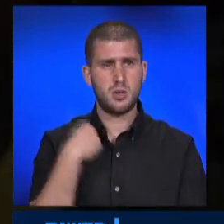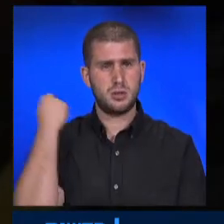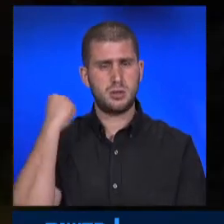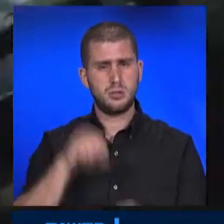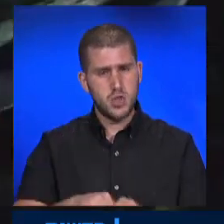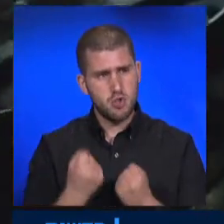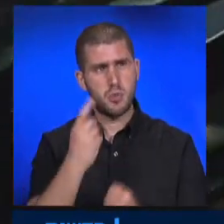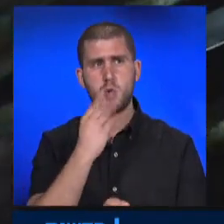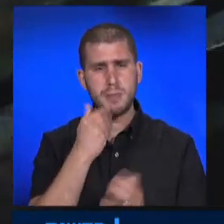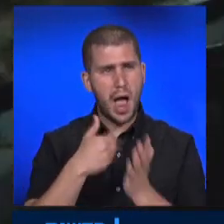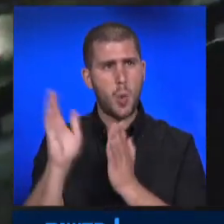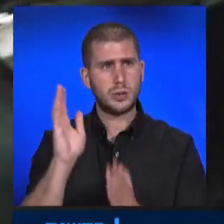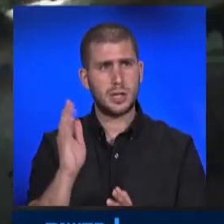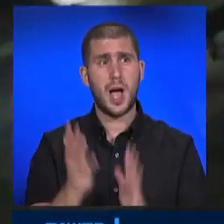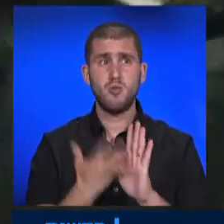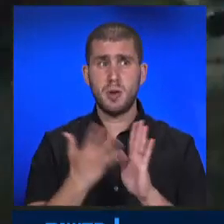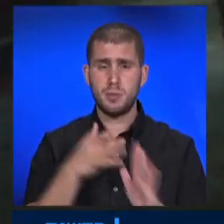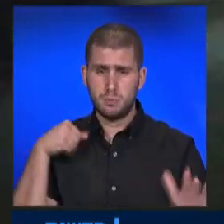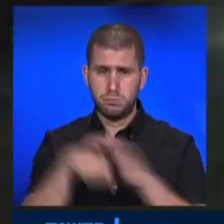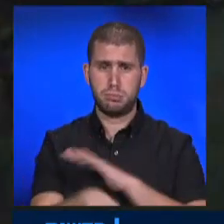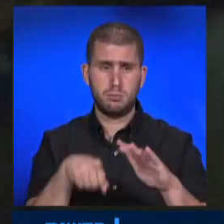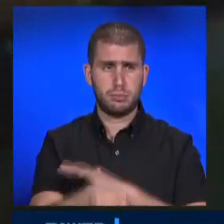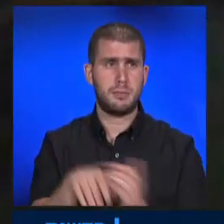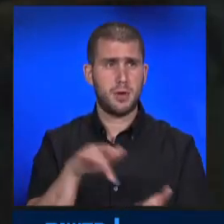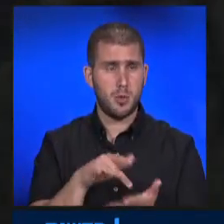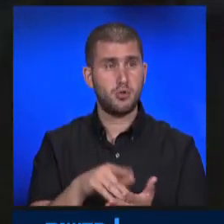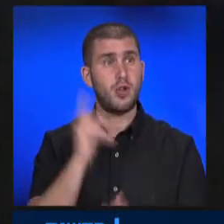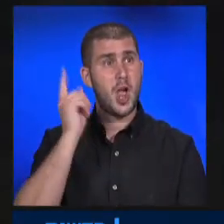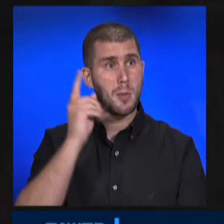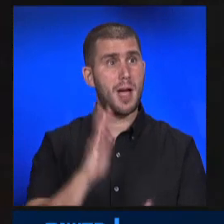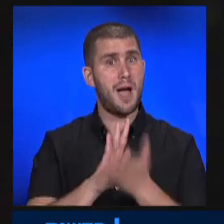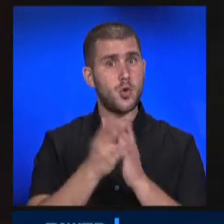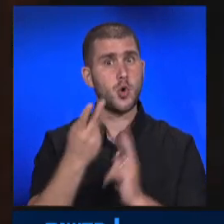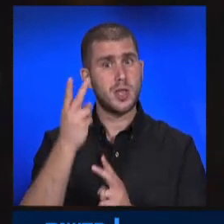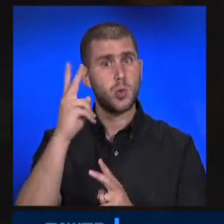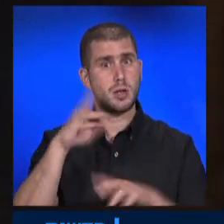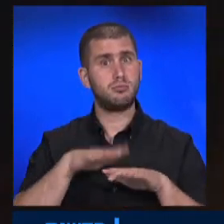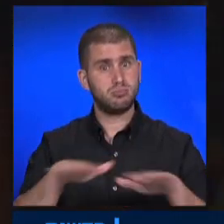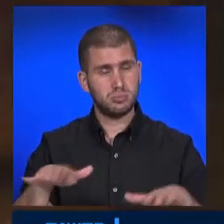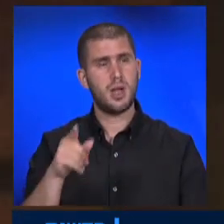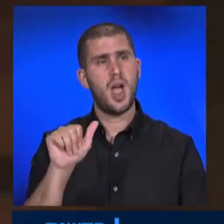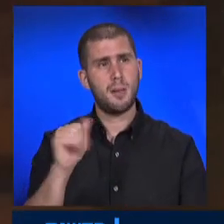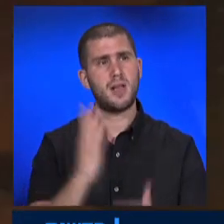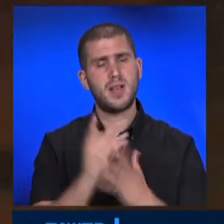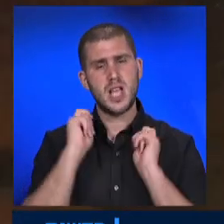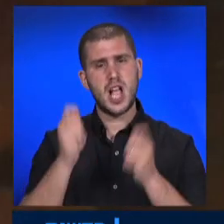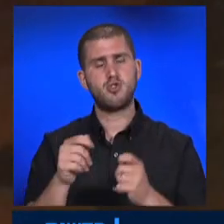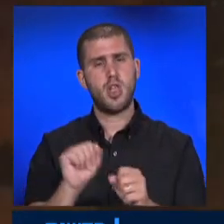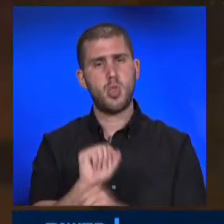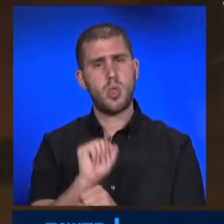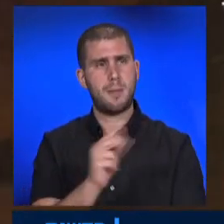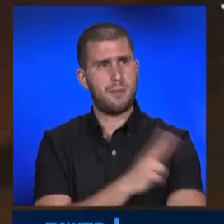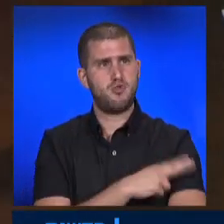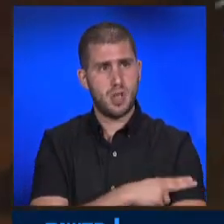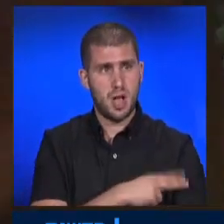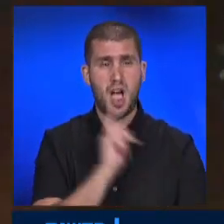יהודים החוצה. 5 פעמים פרצו לי את המקום. כשהאיומים הפכו מוחשיים יותר, אמיל התחיל להגיש תלונות במשטרה. אך